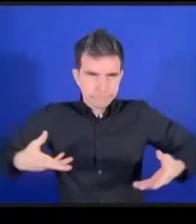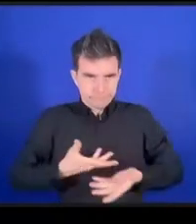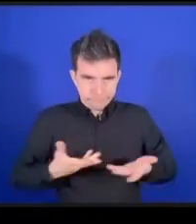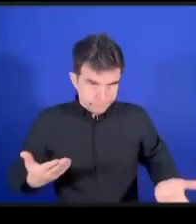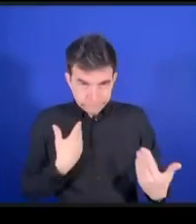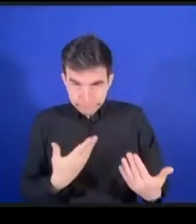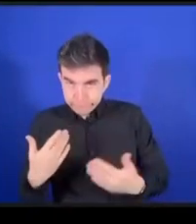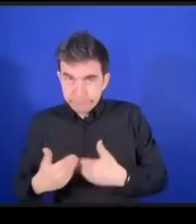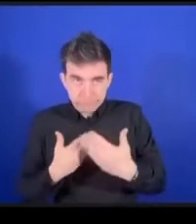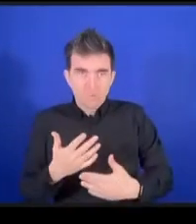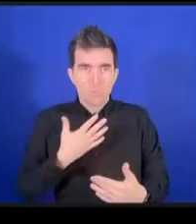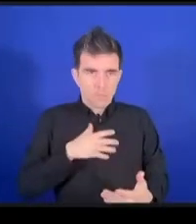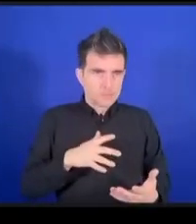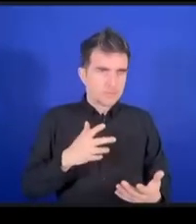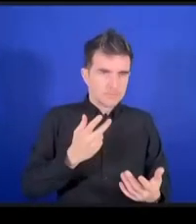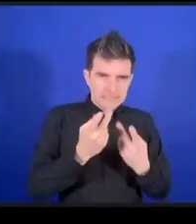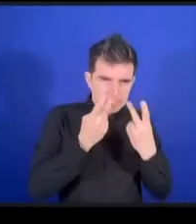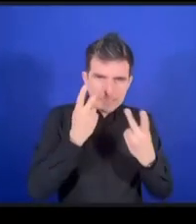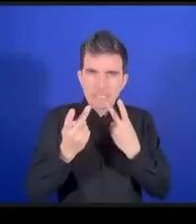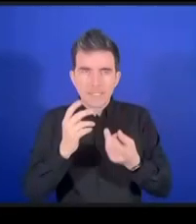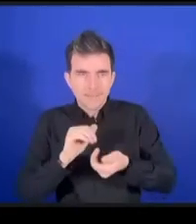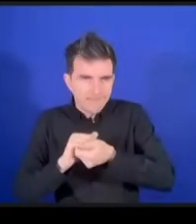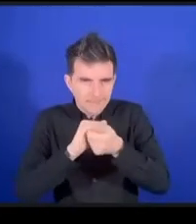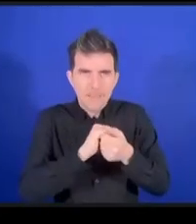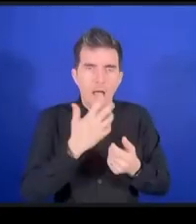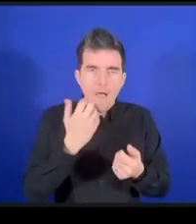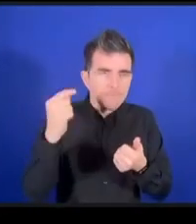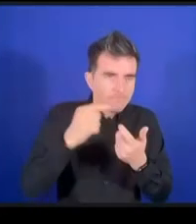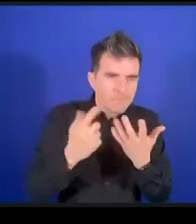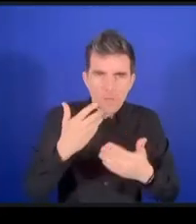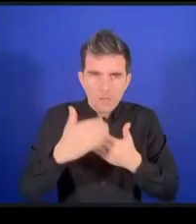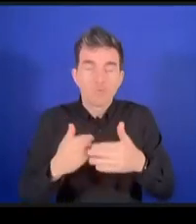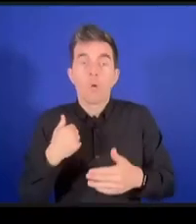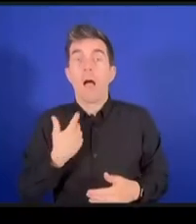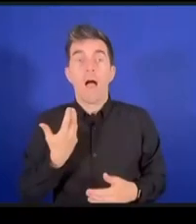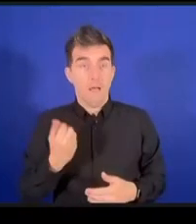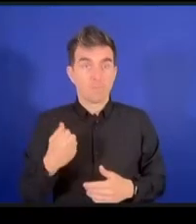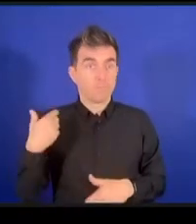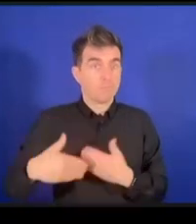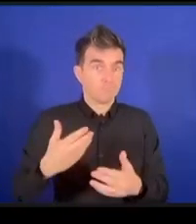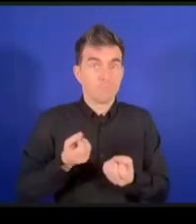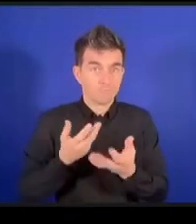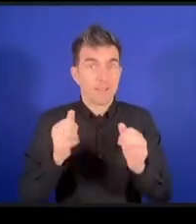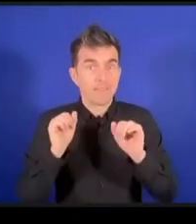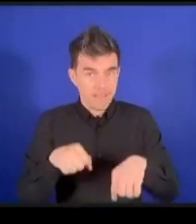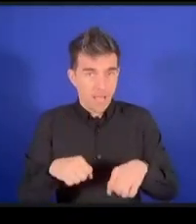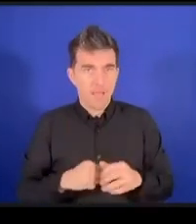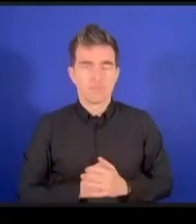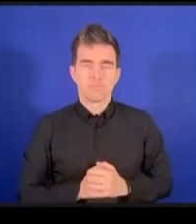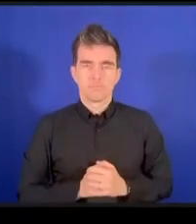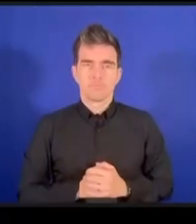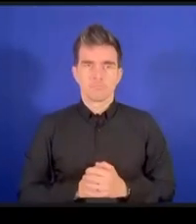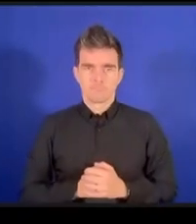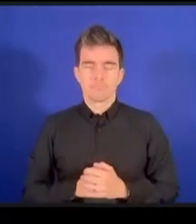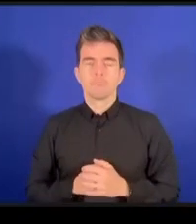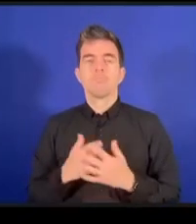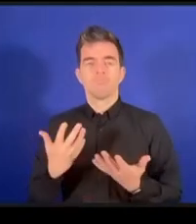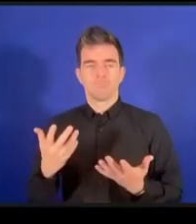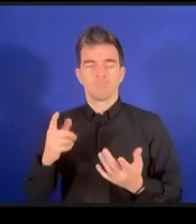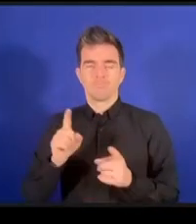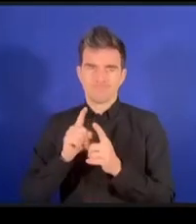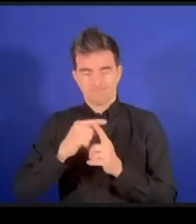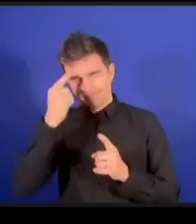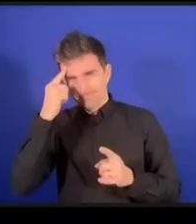механизмом общего для общих общей дискуссии Да Нам нужно Найти какую-то модель которая бы позволила